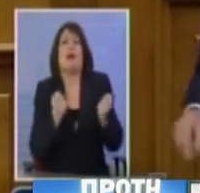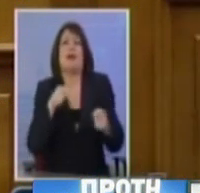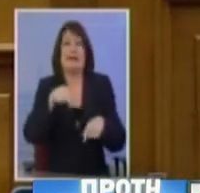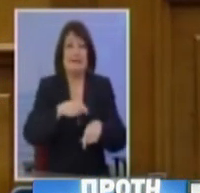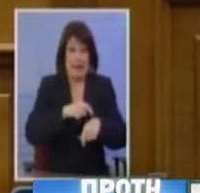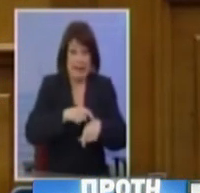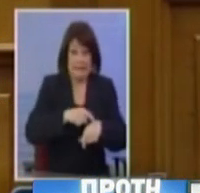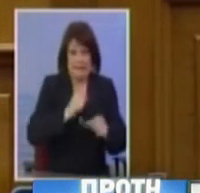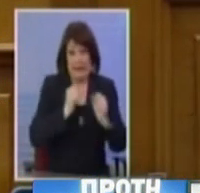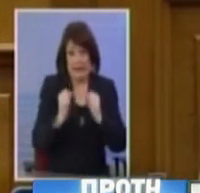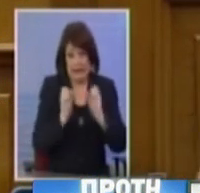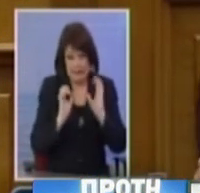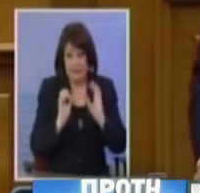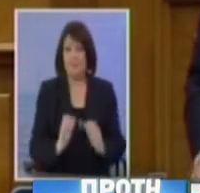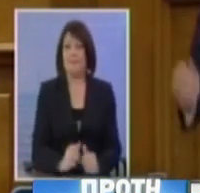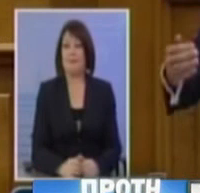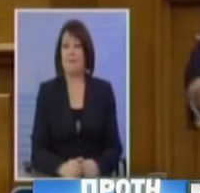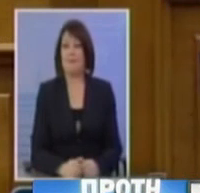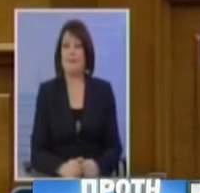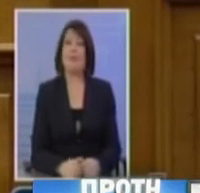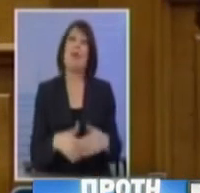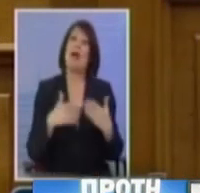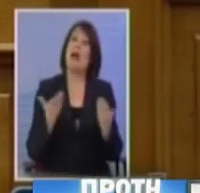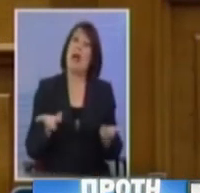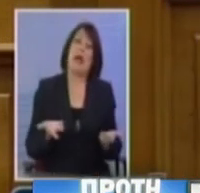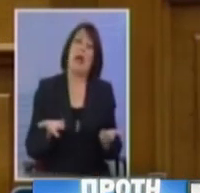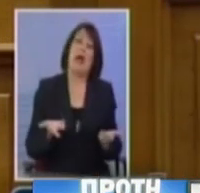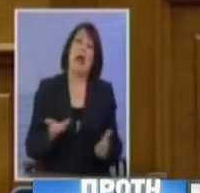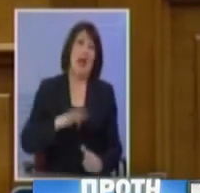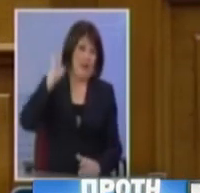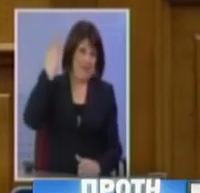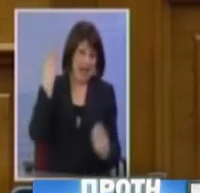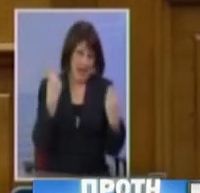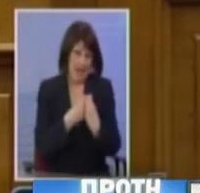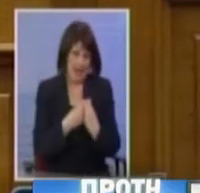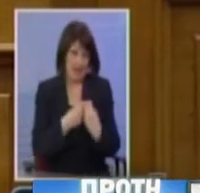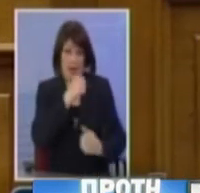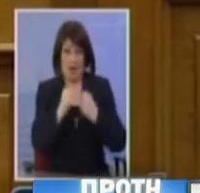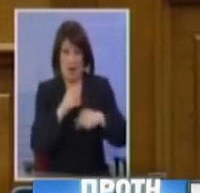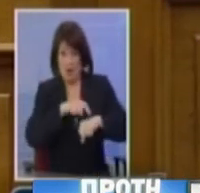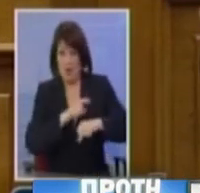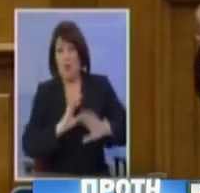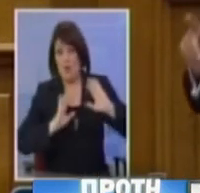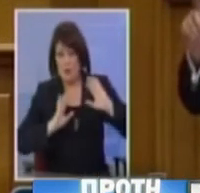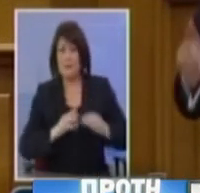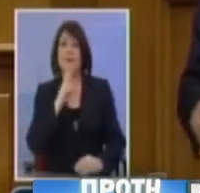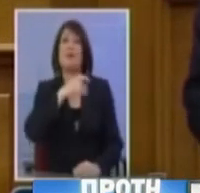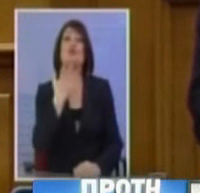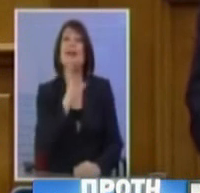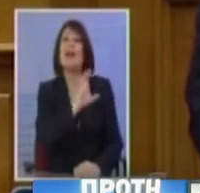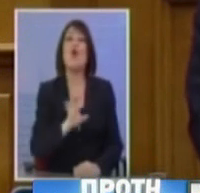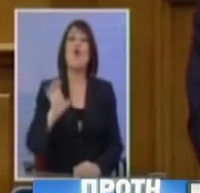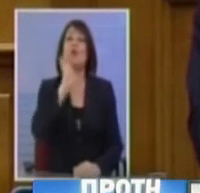συγκυρία. Δεν είναι κάτι όμως που ανήκει σε μια άλλη εποχή και σε έναν άλλο χρόνο. 25 χώρες της